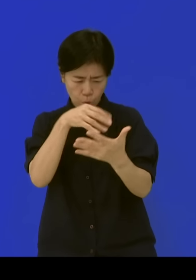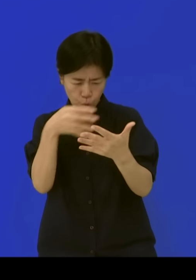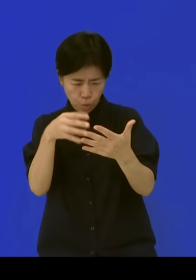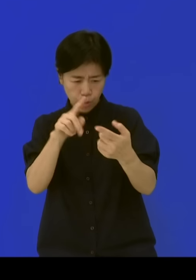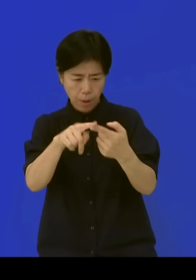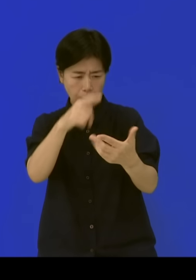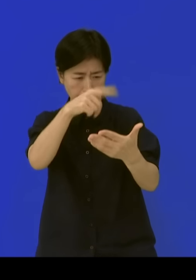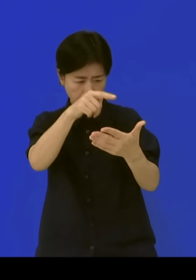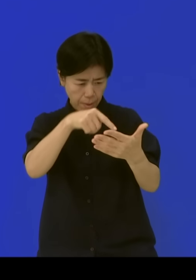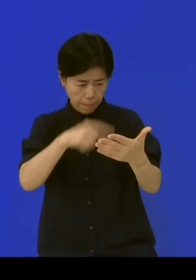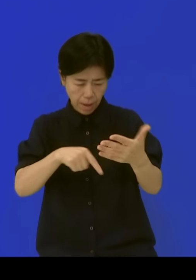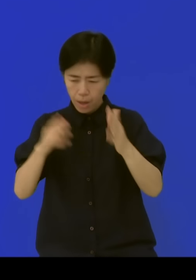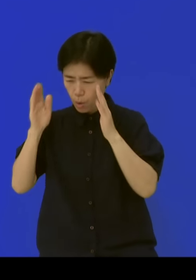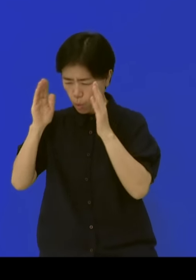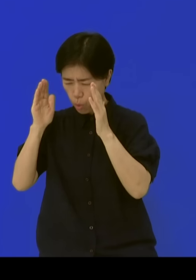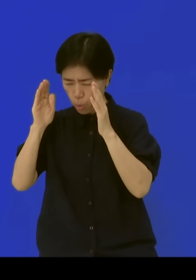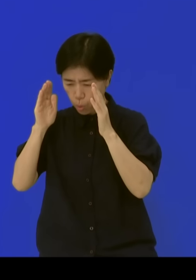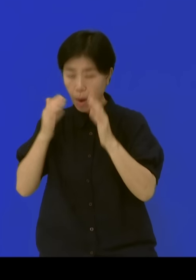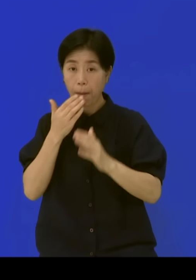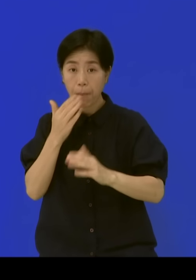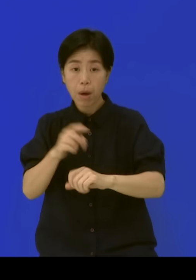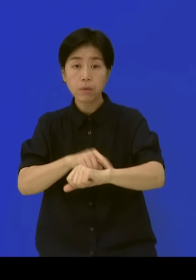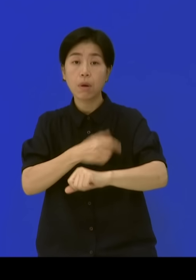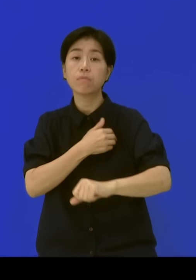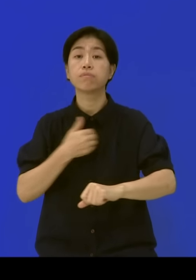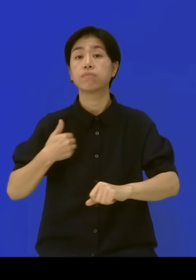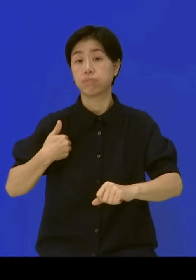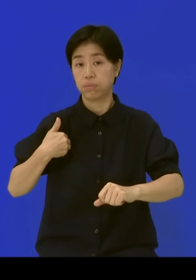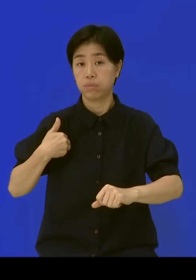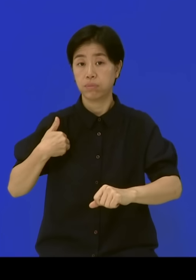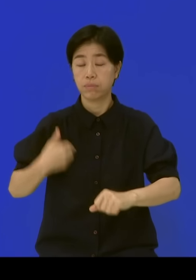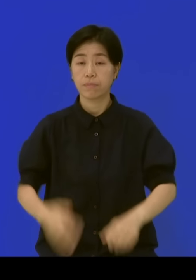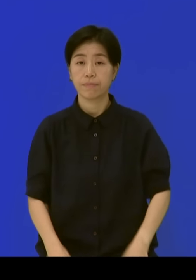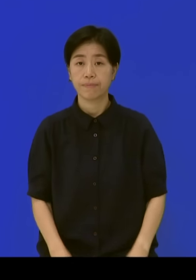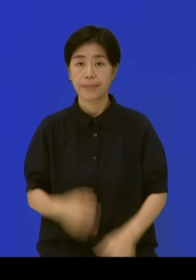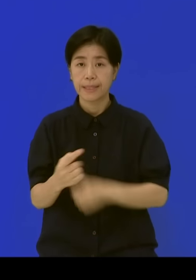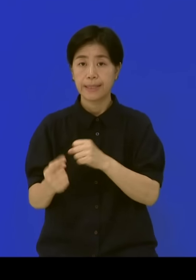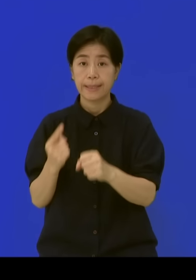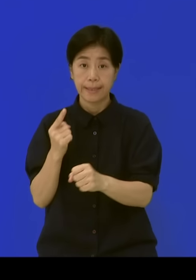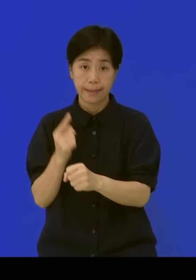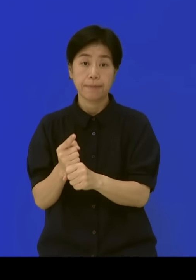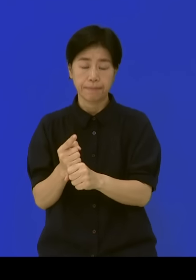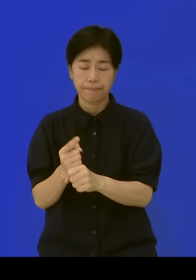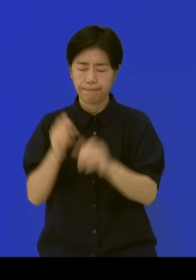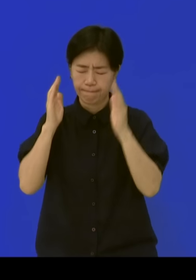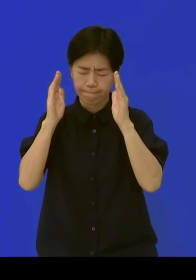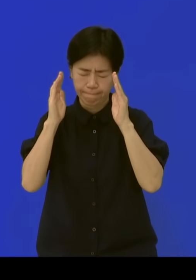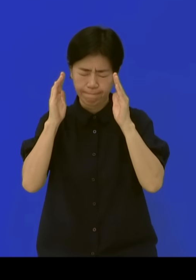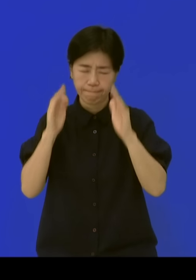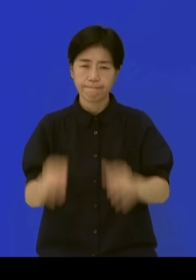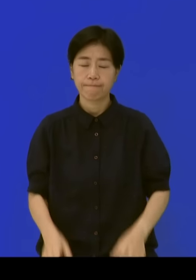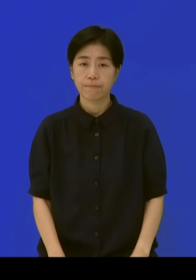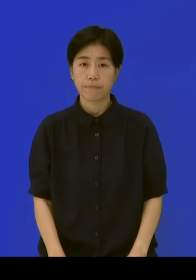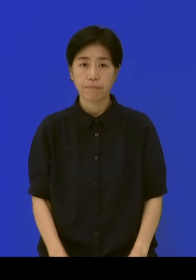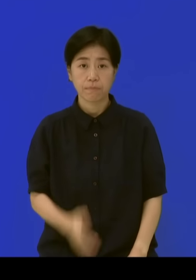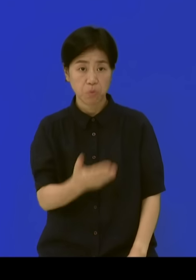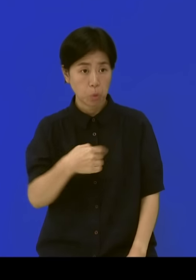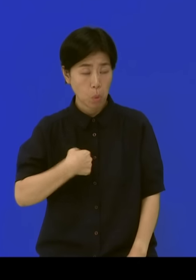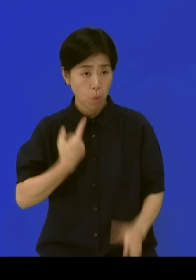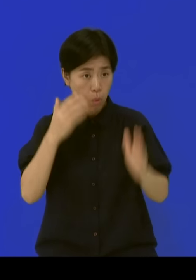확실하게 예. 공부할 수 있게 되는 시간을 좀 갖게 됐고 네. 수학에 집중을 해서 한 1년 정도 도서관 다니면서 공부를 했어요. 혼자요?